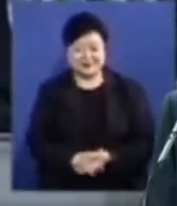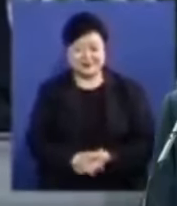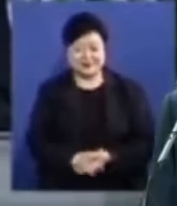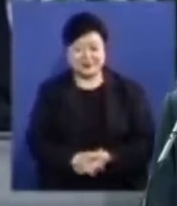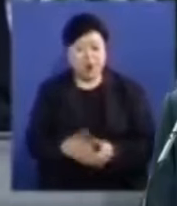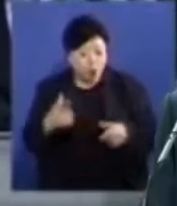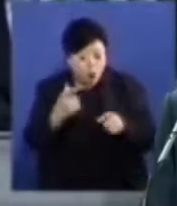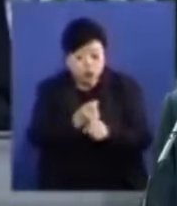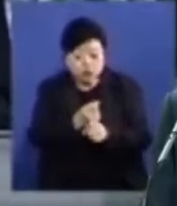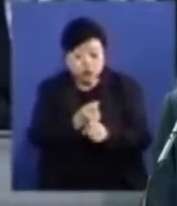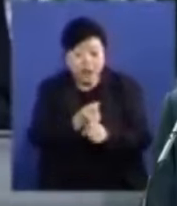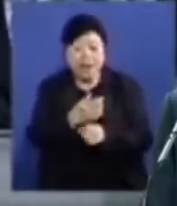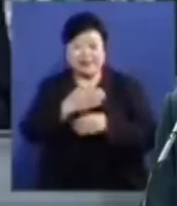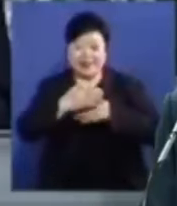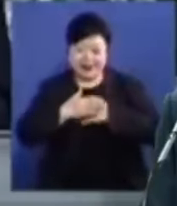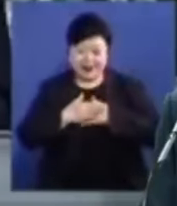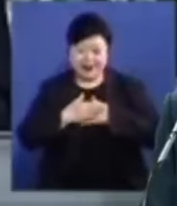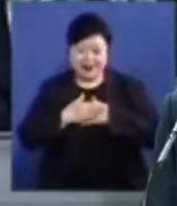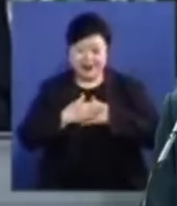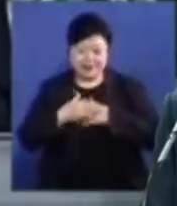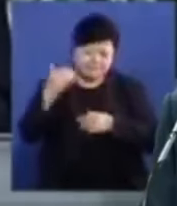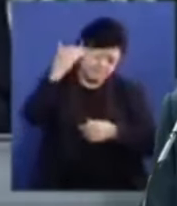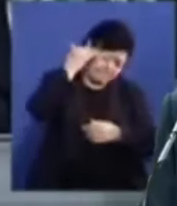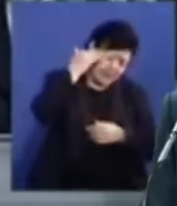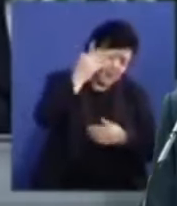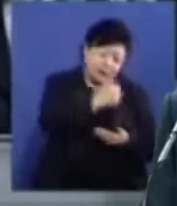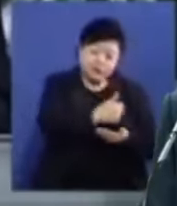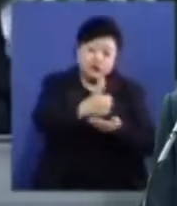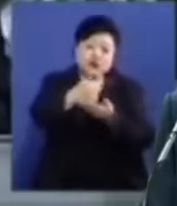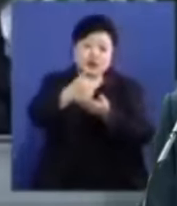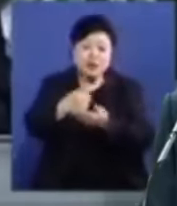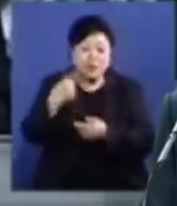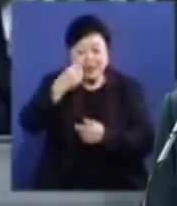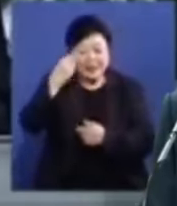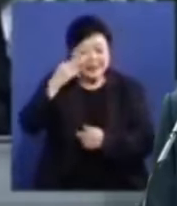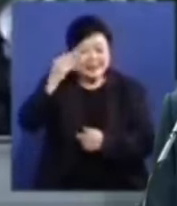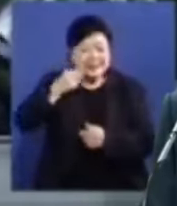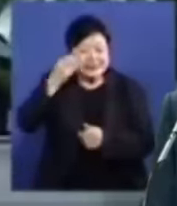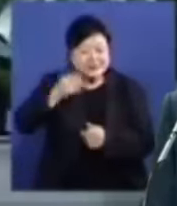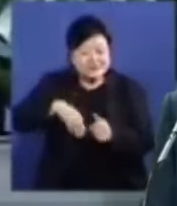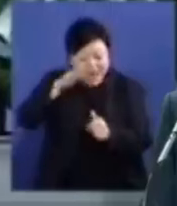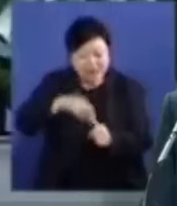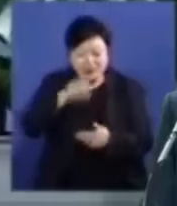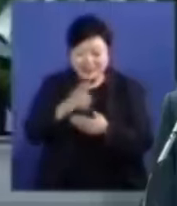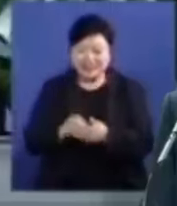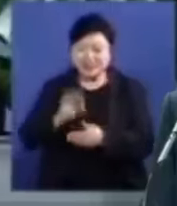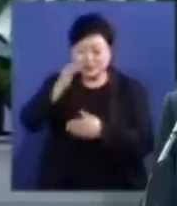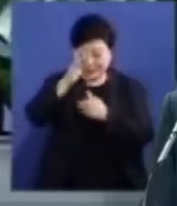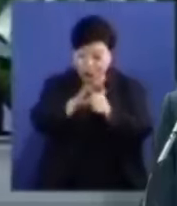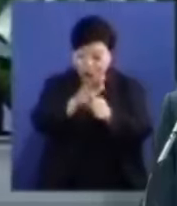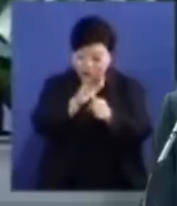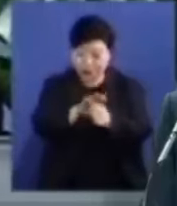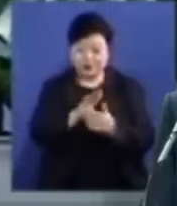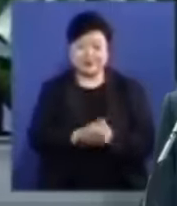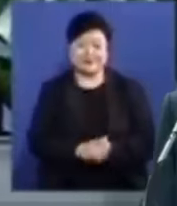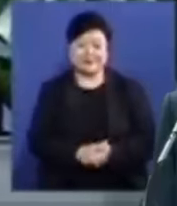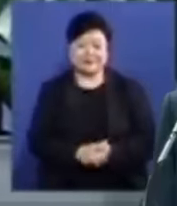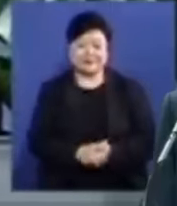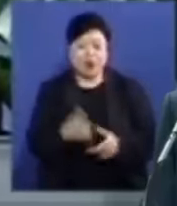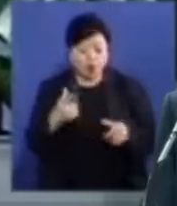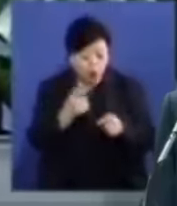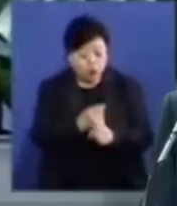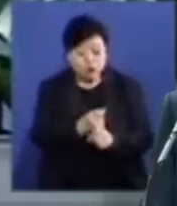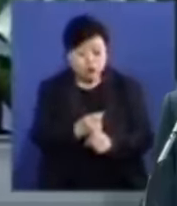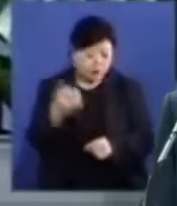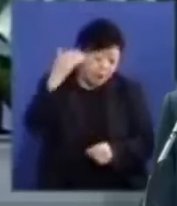원수가 나를 쳐들어와야 주님이 내 머리에 기름 바르시고 잔이 넘치게 해주신다. 원수가